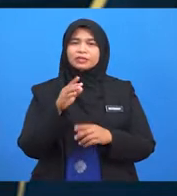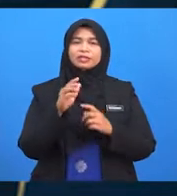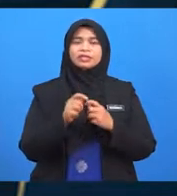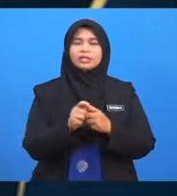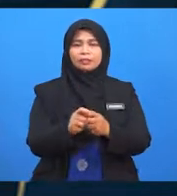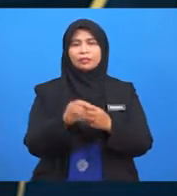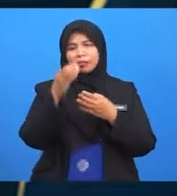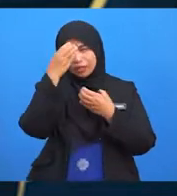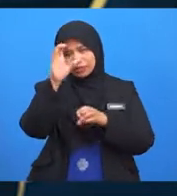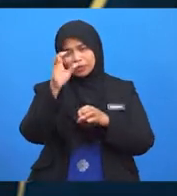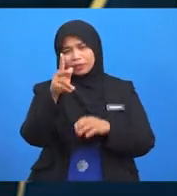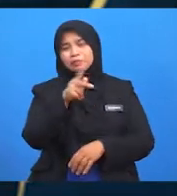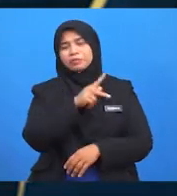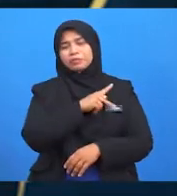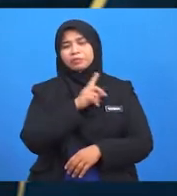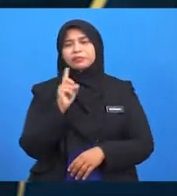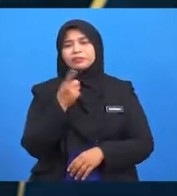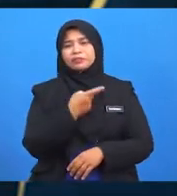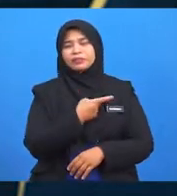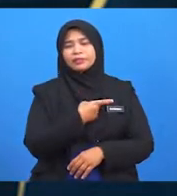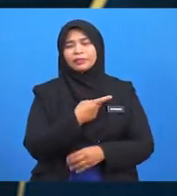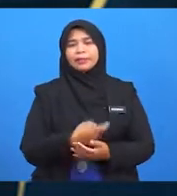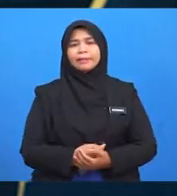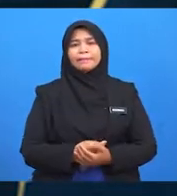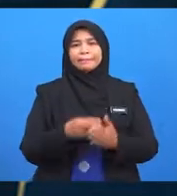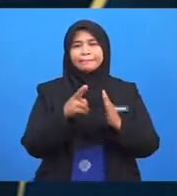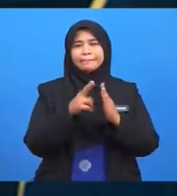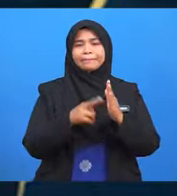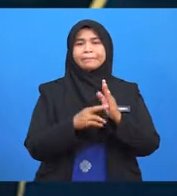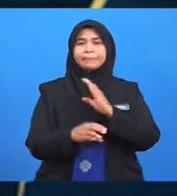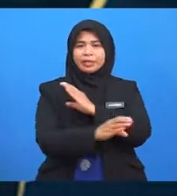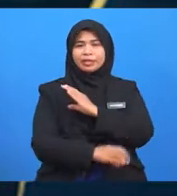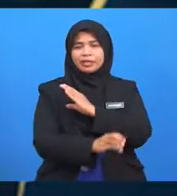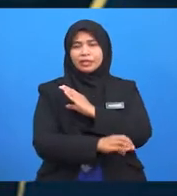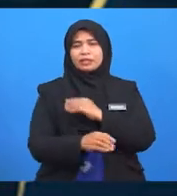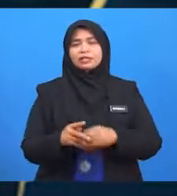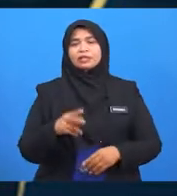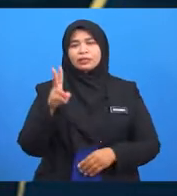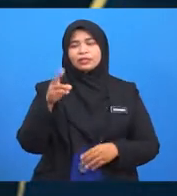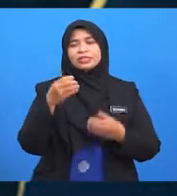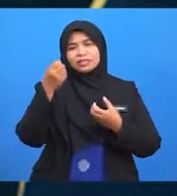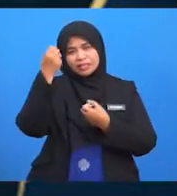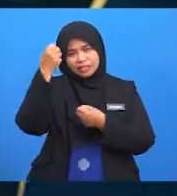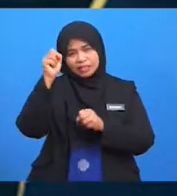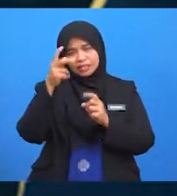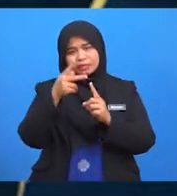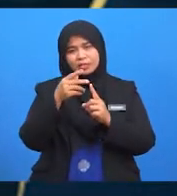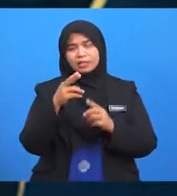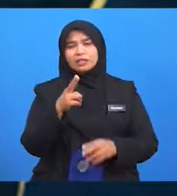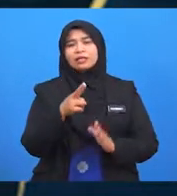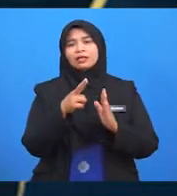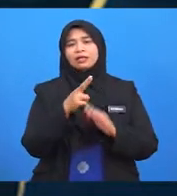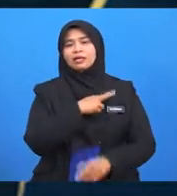kita. Dalam konteks rukun negara yang kedua, kesetiaan kepada raja dan